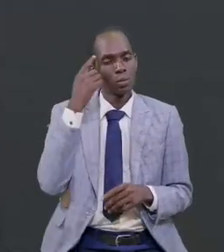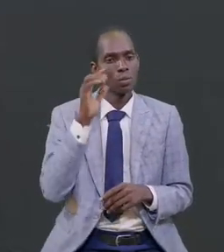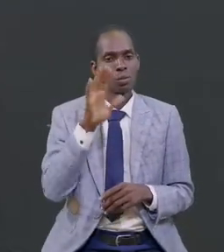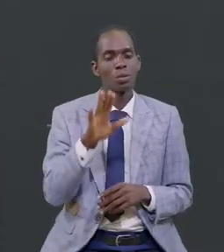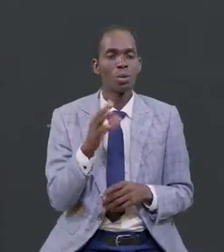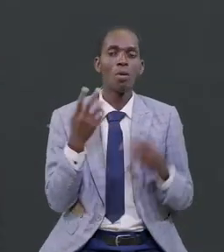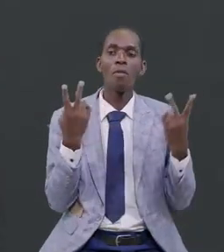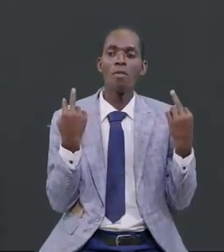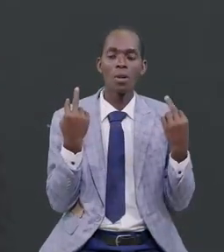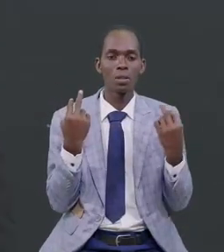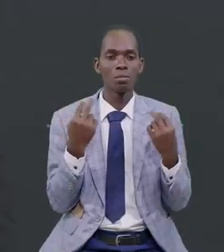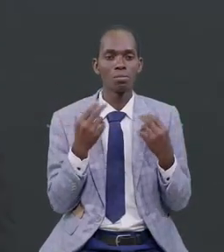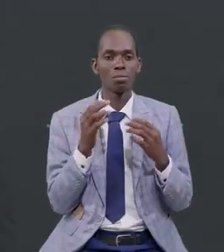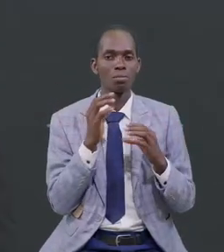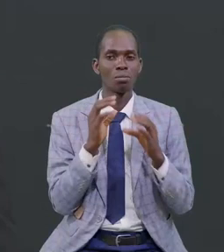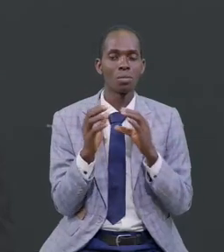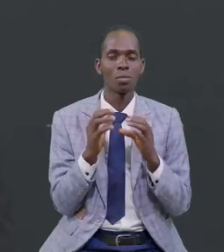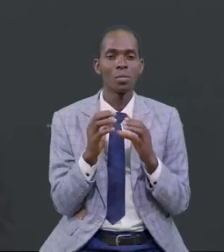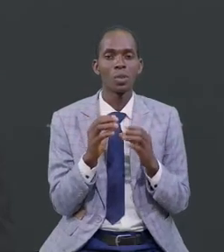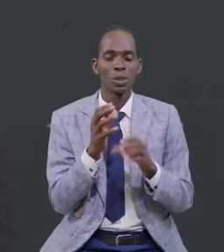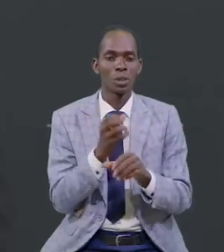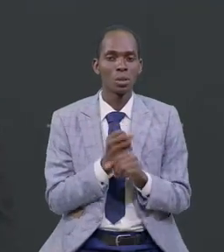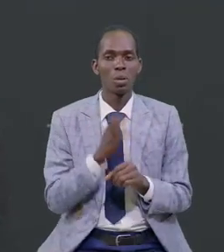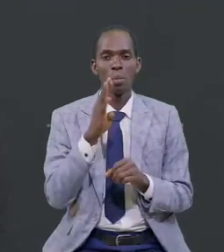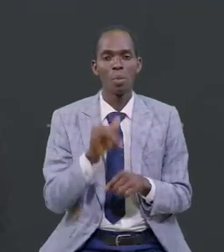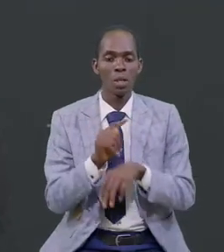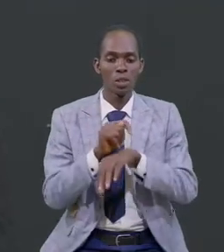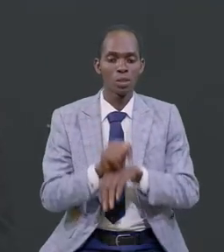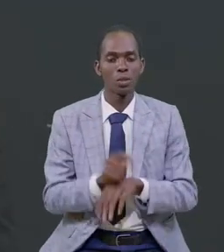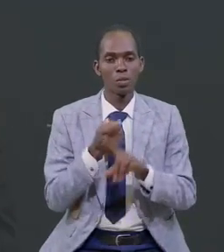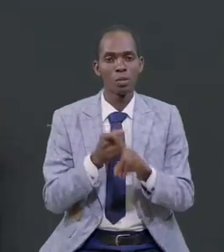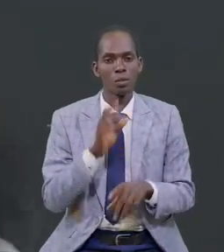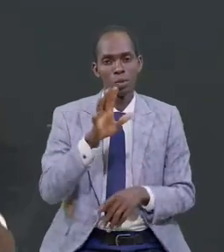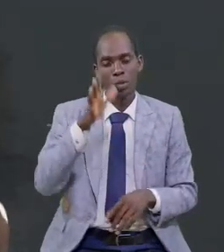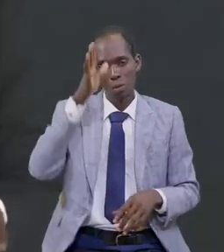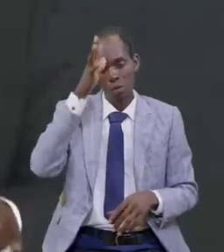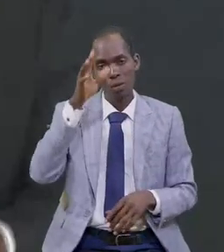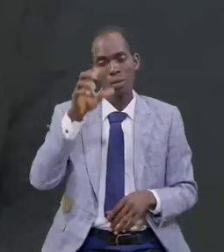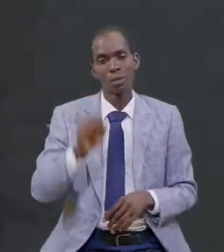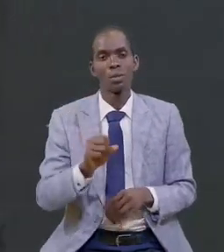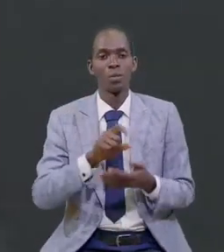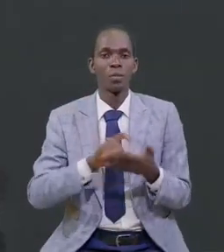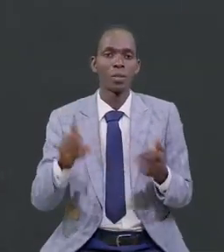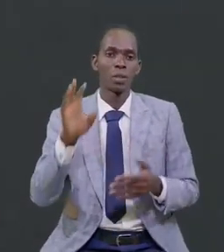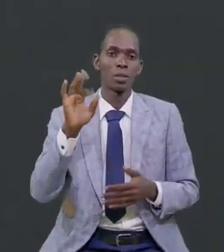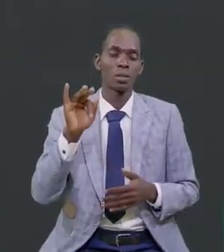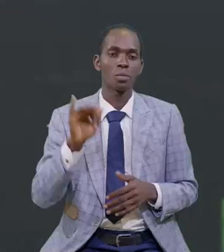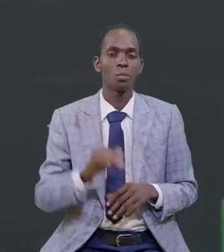avez été racheté de la veine manière de vivre que vous aviez hérité de vos pères